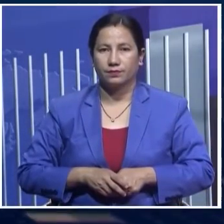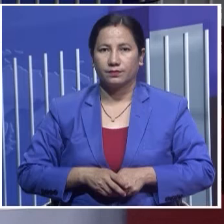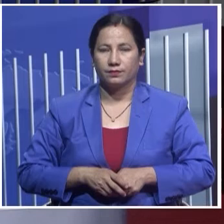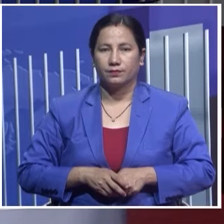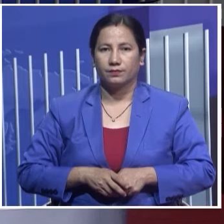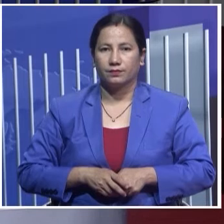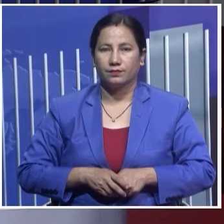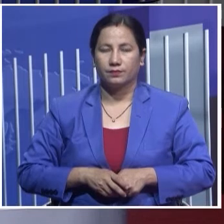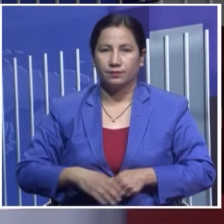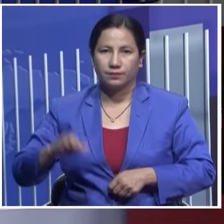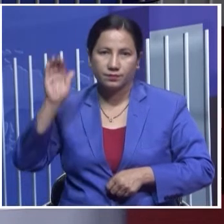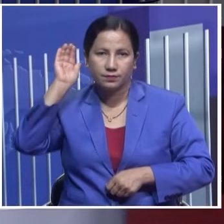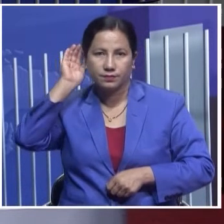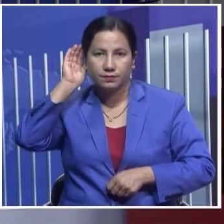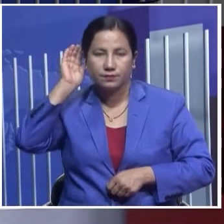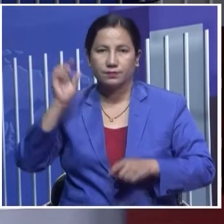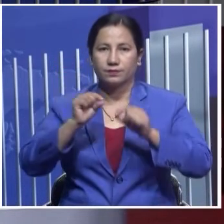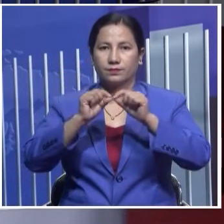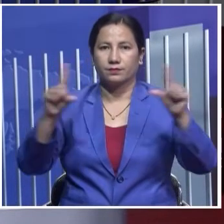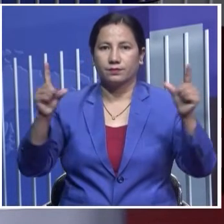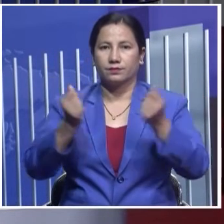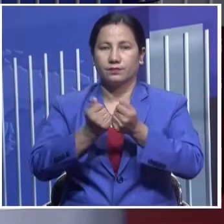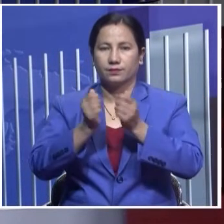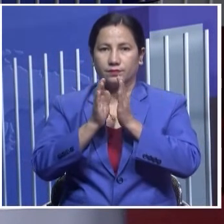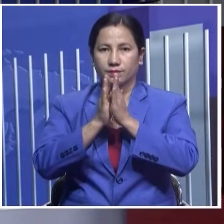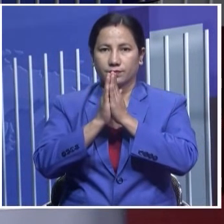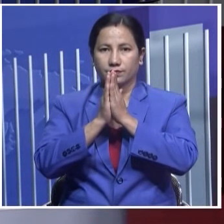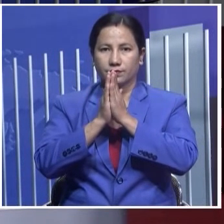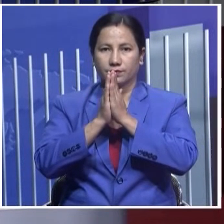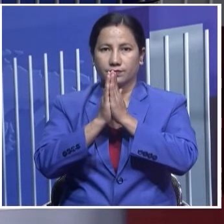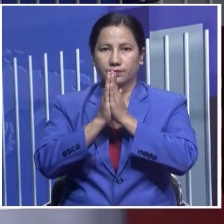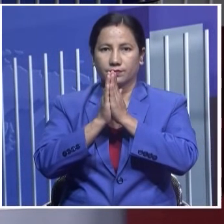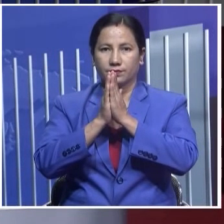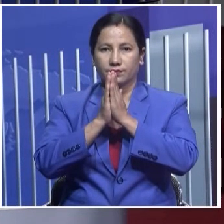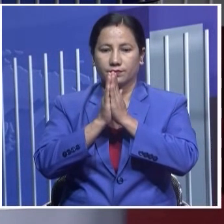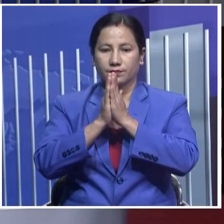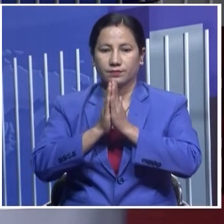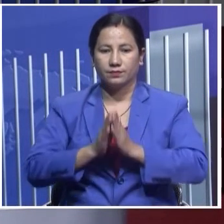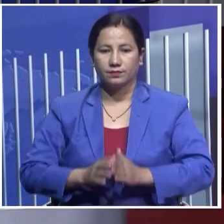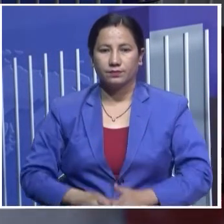हवस् त अहिलेलाई समाचारको सिलसिला यति नै। बिदा दिनुहोस्। नमस्कार।